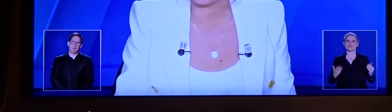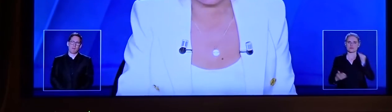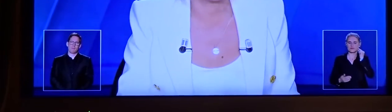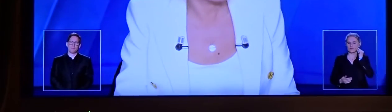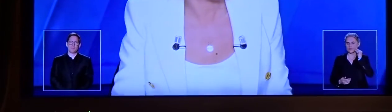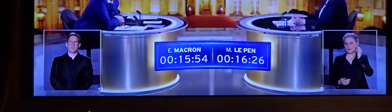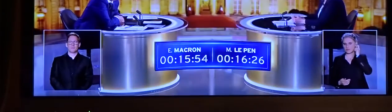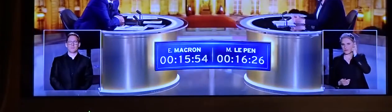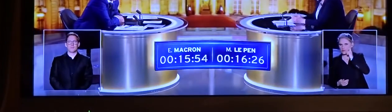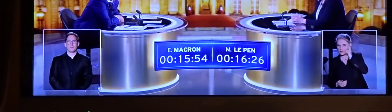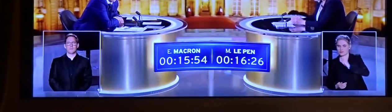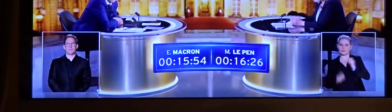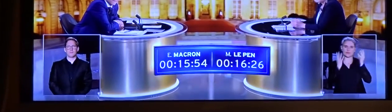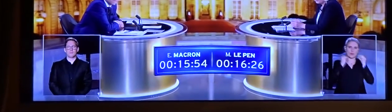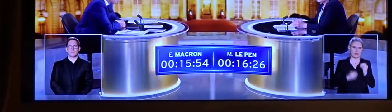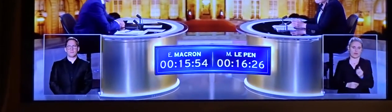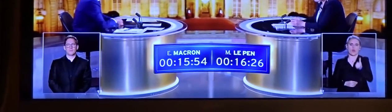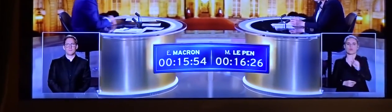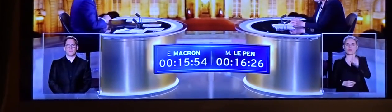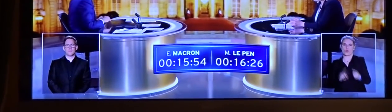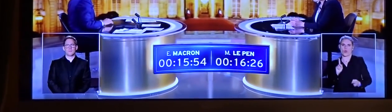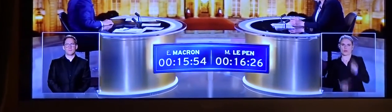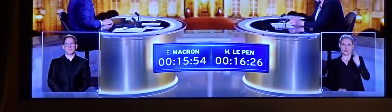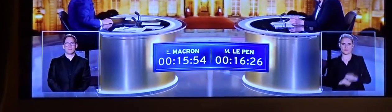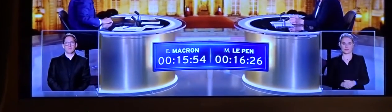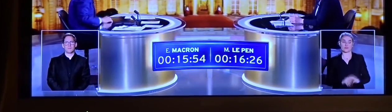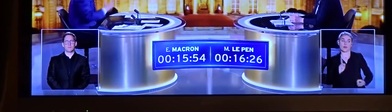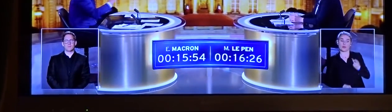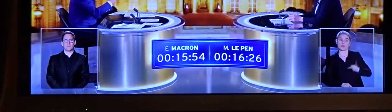Pen, il reste une question très importante à vous poser. Plus importante que celle-là. À vous poser.